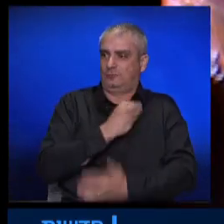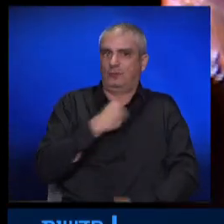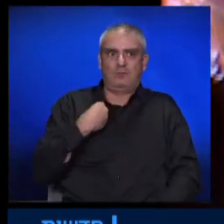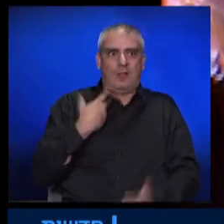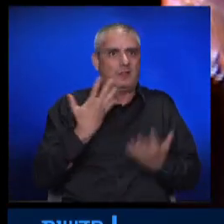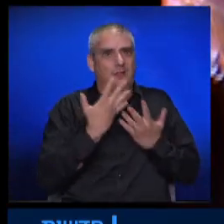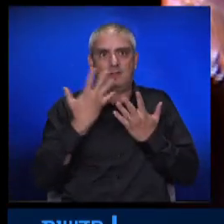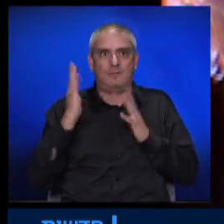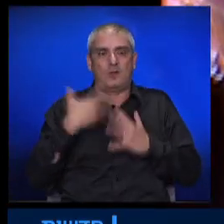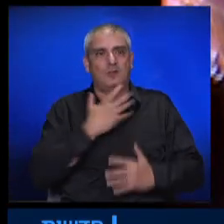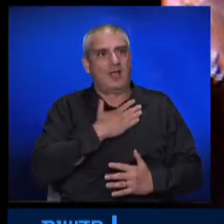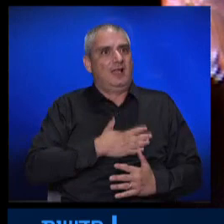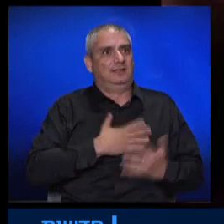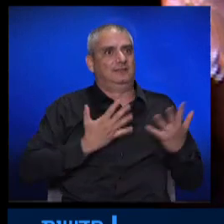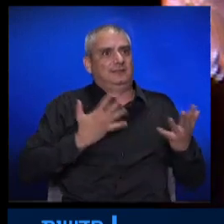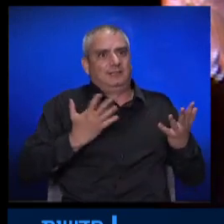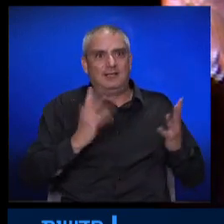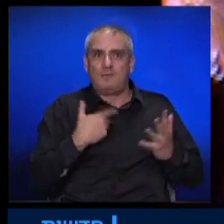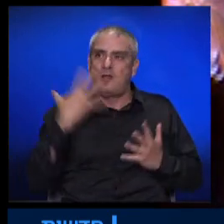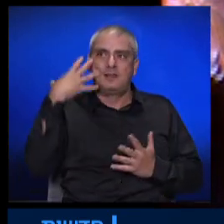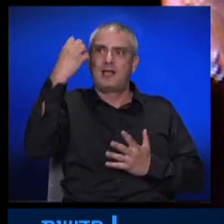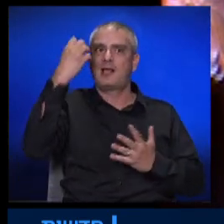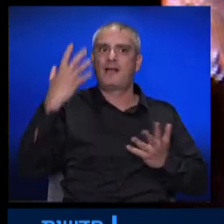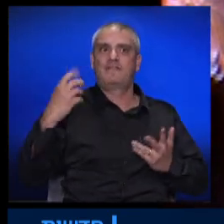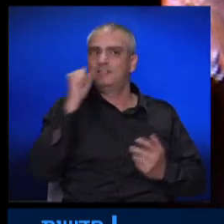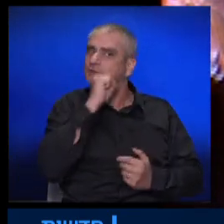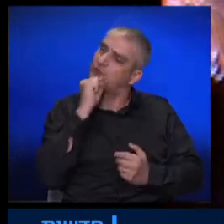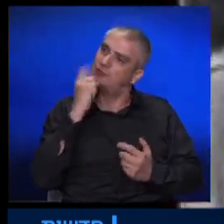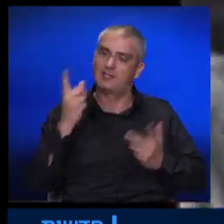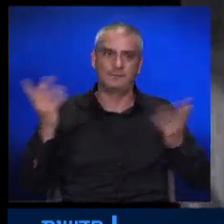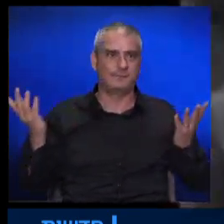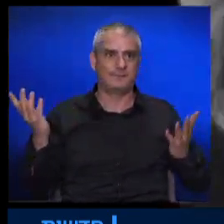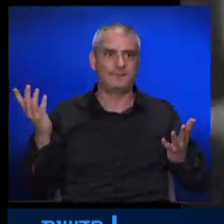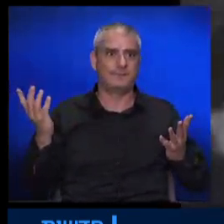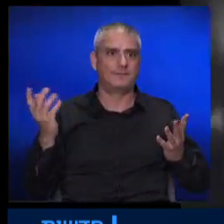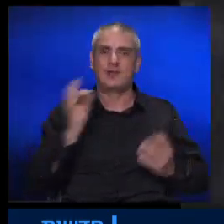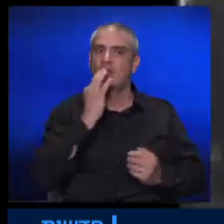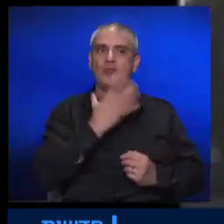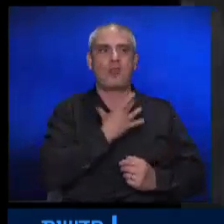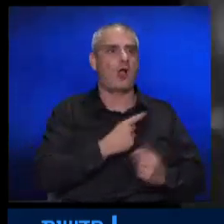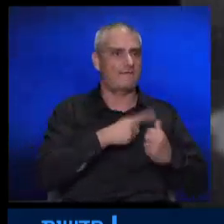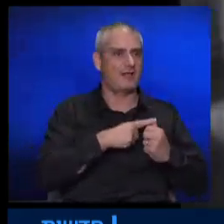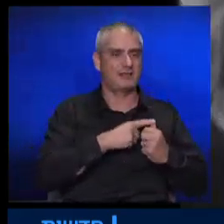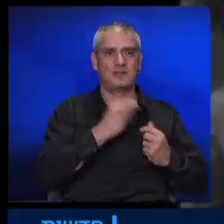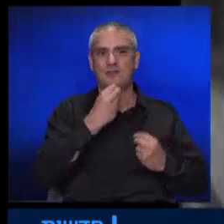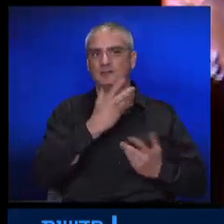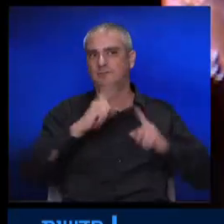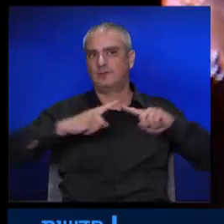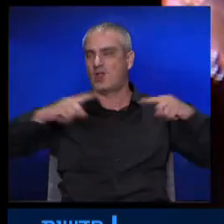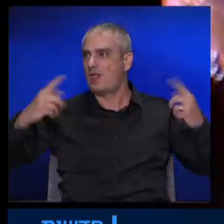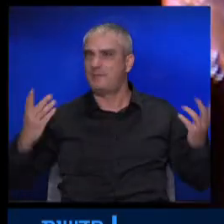לי, נורא אהבתי את, את השירים האלה ששרים בנוער העובד ובנוער הלומד וכל